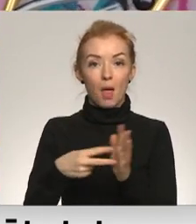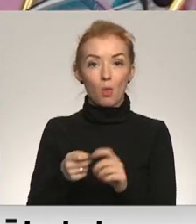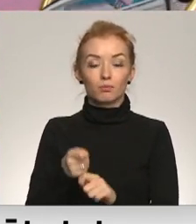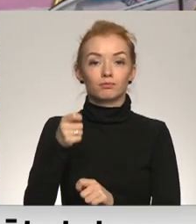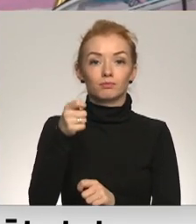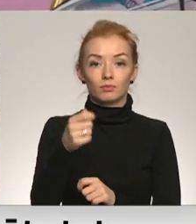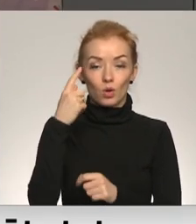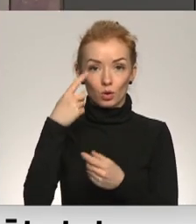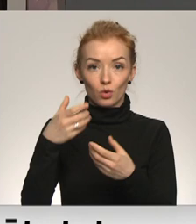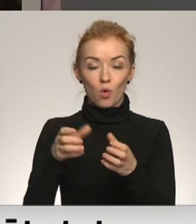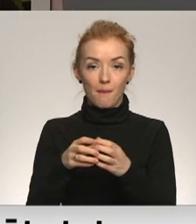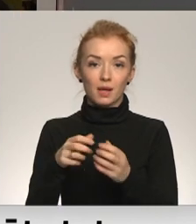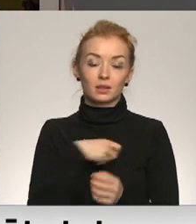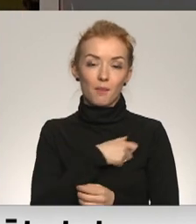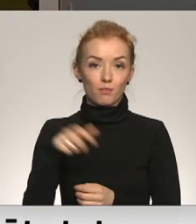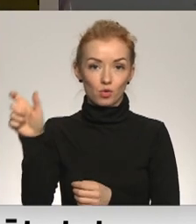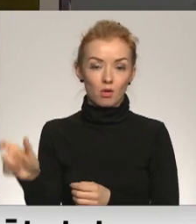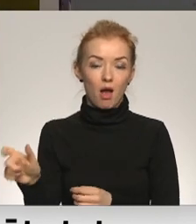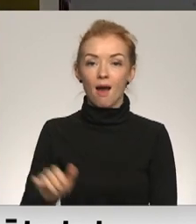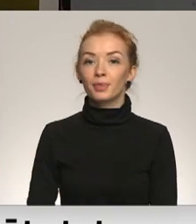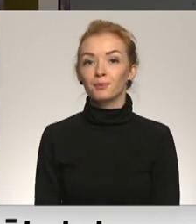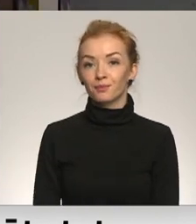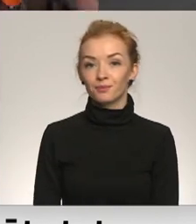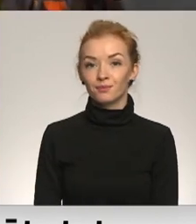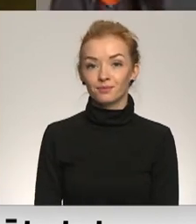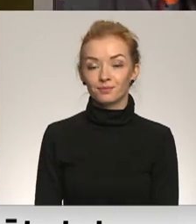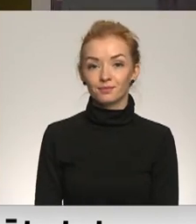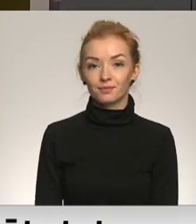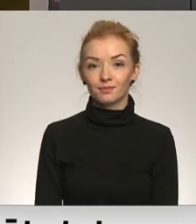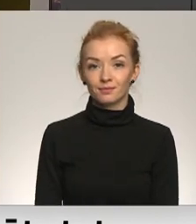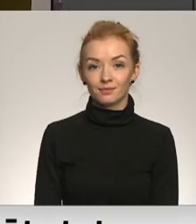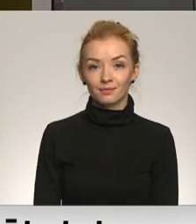virsīt domes deputāti Ivetu Stari. Dinija Jemeļanova, Tenis Bikovskis, RTV.